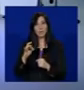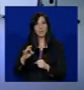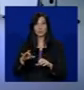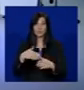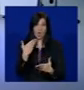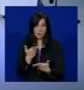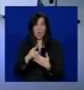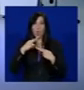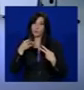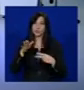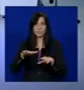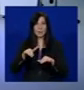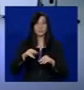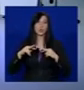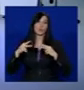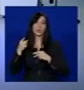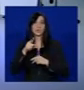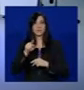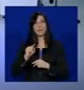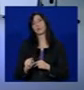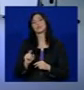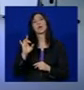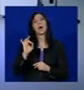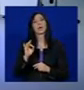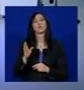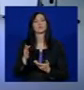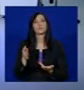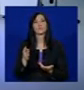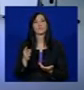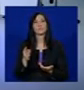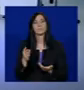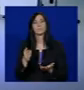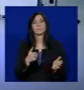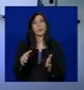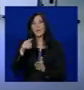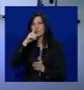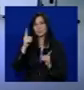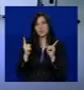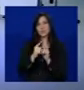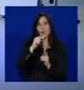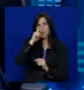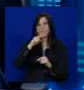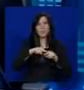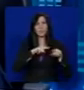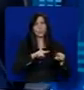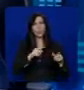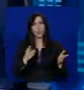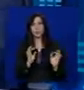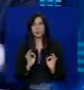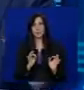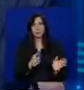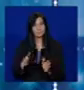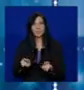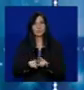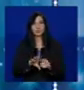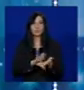приеме. Добре. За да отговори на тези въпроси. Вижте, но Рашков ще важното, отговаря. Че се видяха с главния прокурор, нали така? Рашков ще... същото писмо